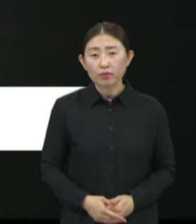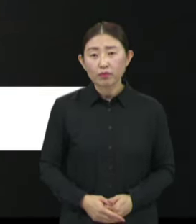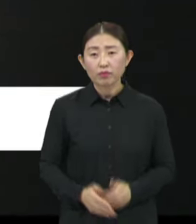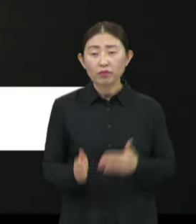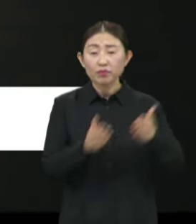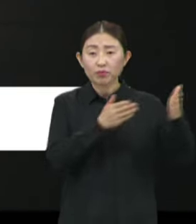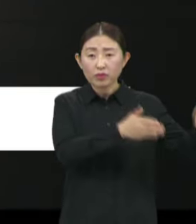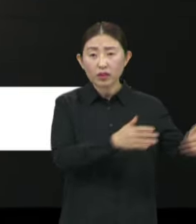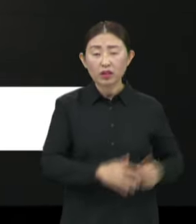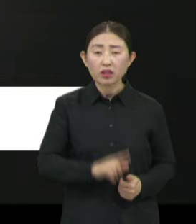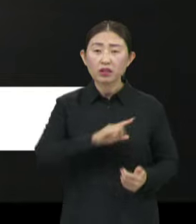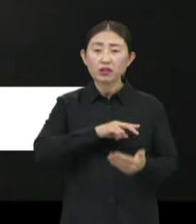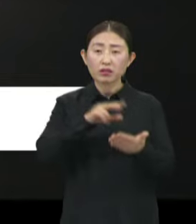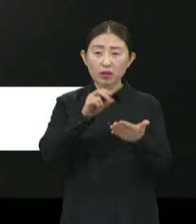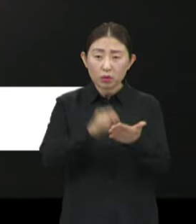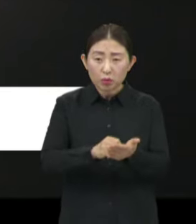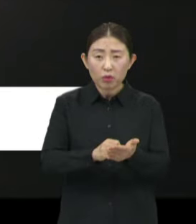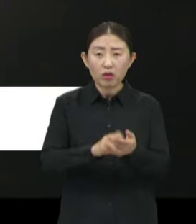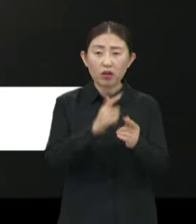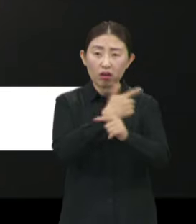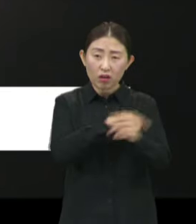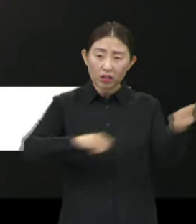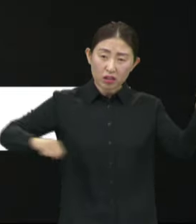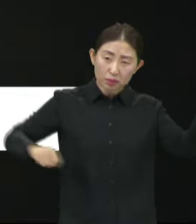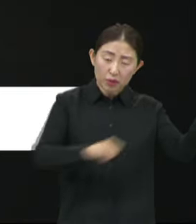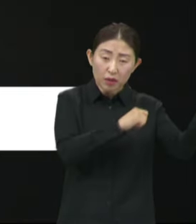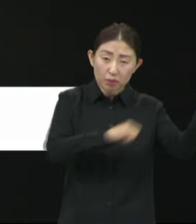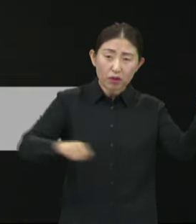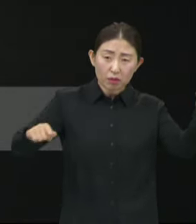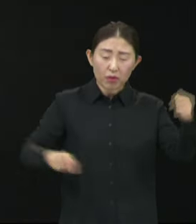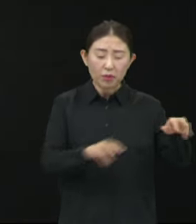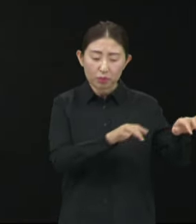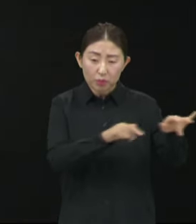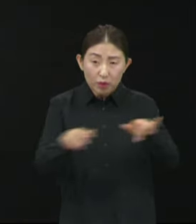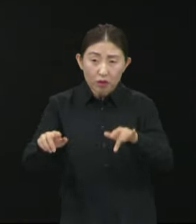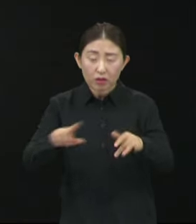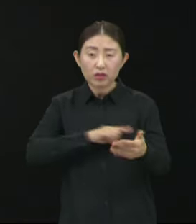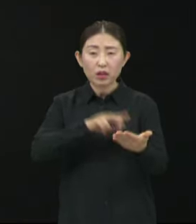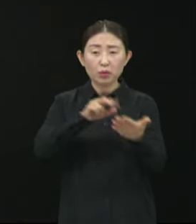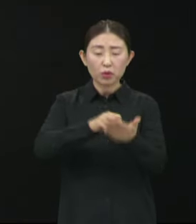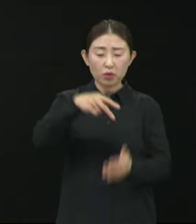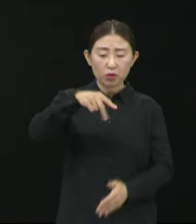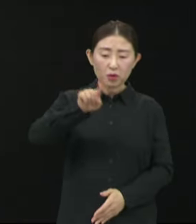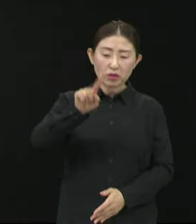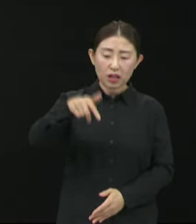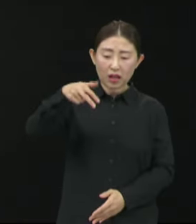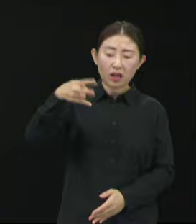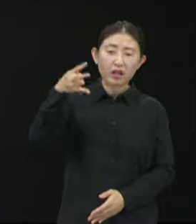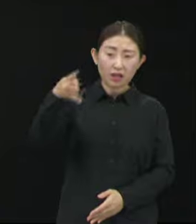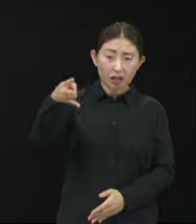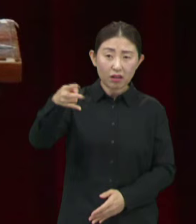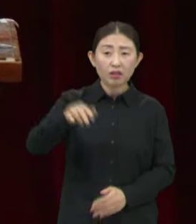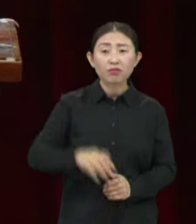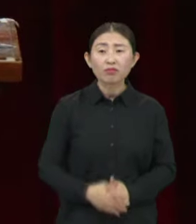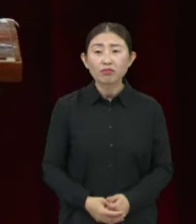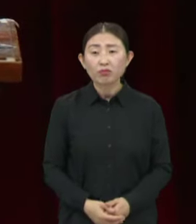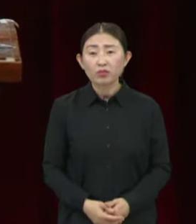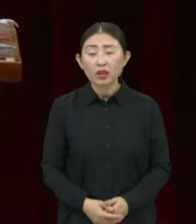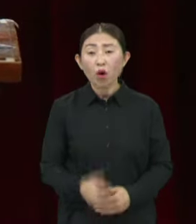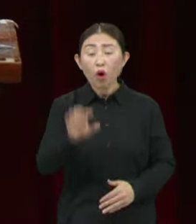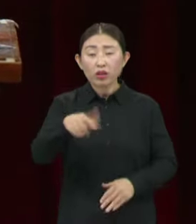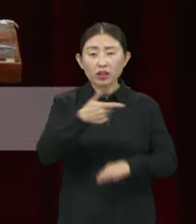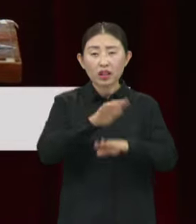여러 작곡가의 사계곡을 다양한 악기로 연주한 사계는 대전 예술의 전당 앙상블홀 무대에 오릅니다.